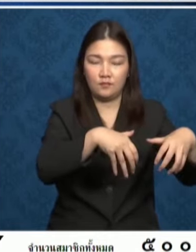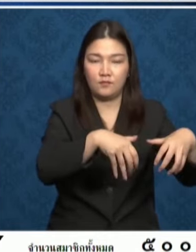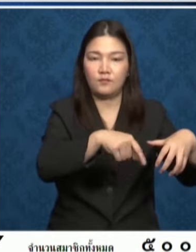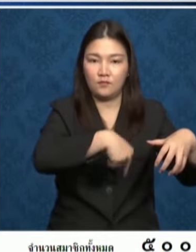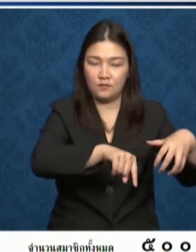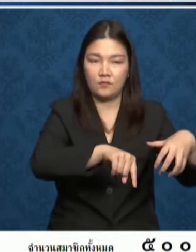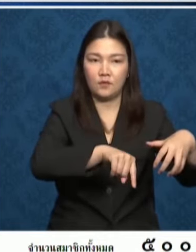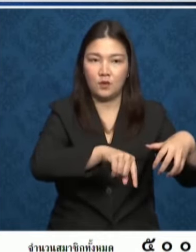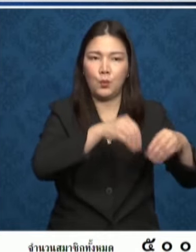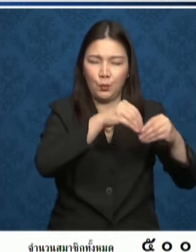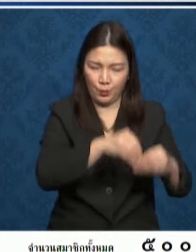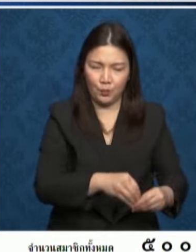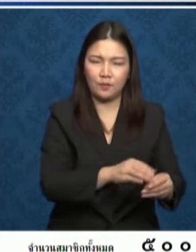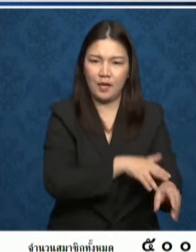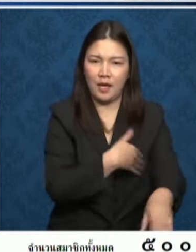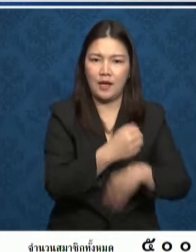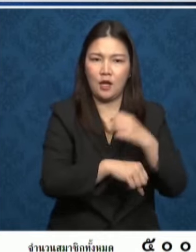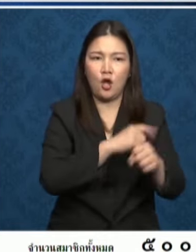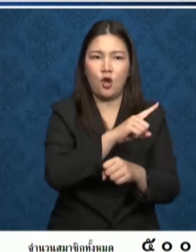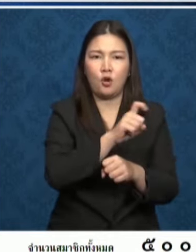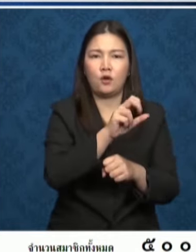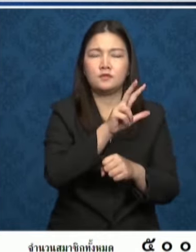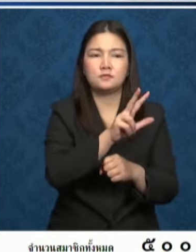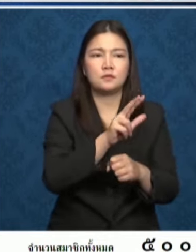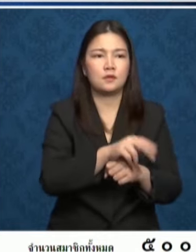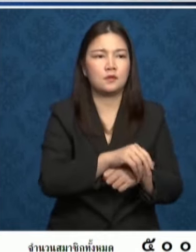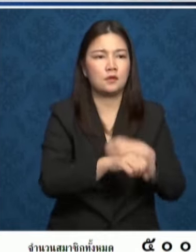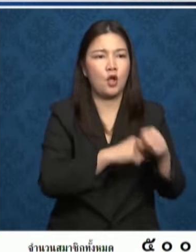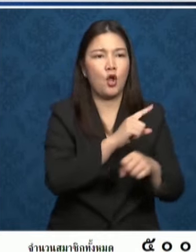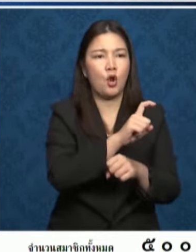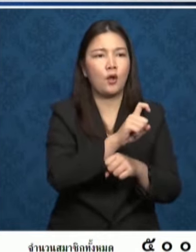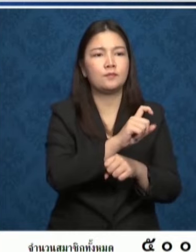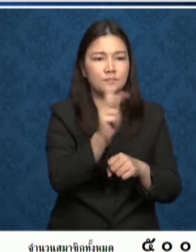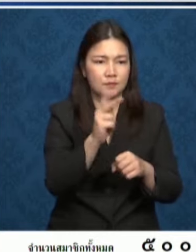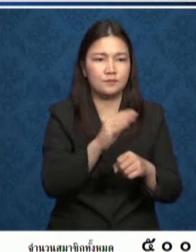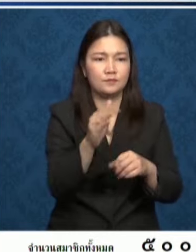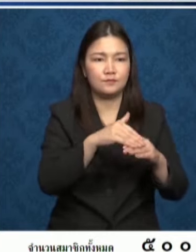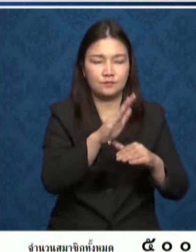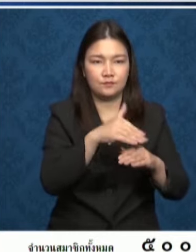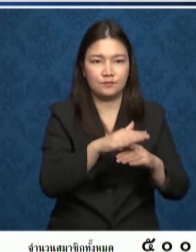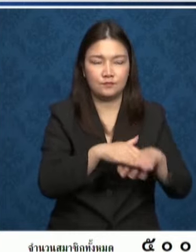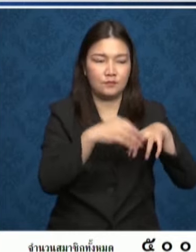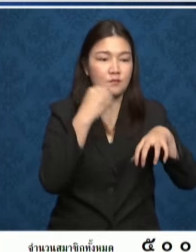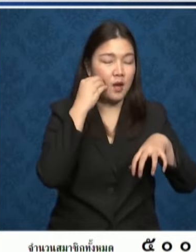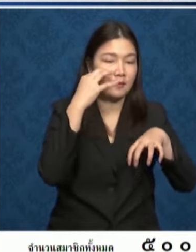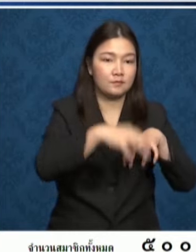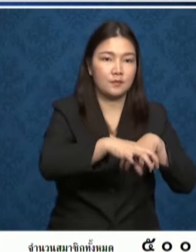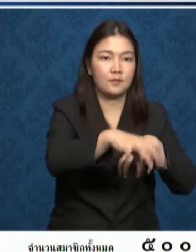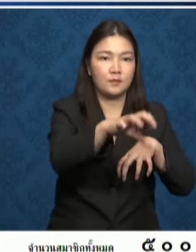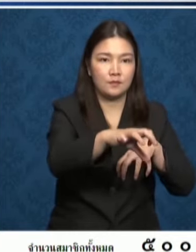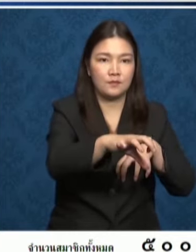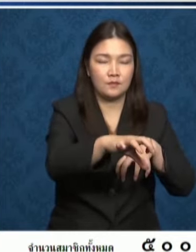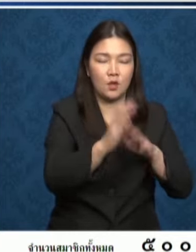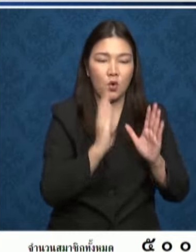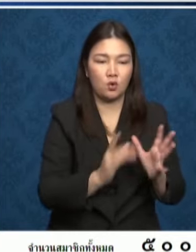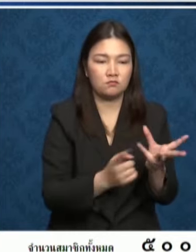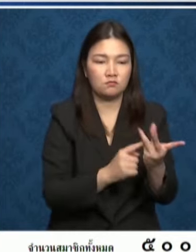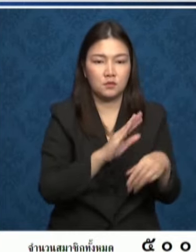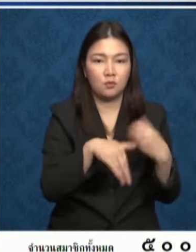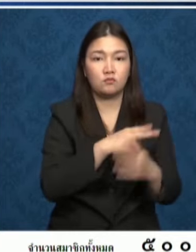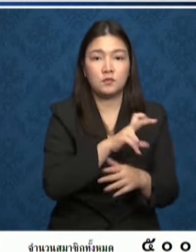อายุกว่า 300ปีแล้วนะครับปัจจุบันมีประชากร 77หลังคาเรือน 300กว่าคนนะครับ